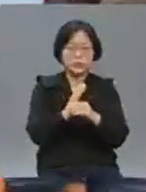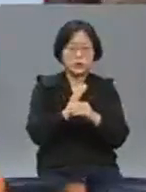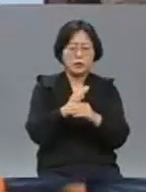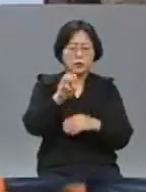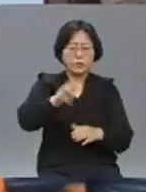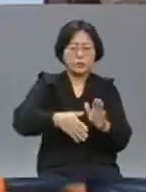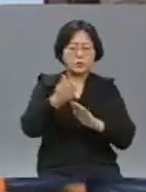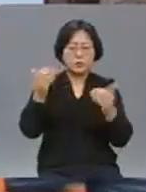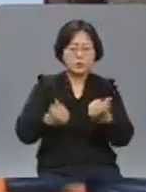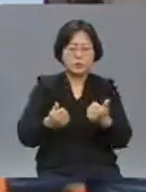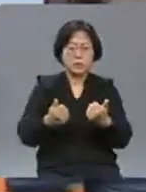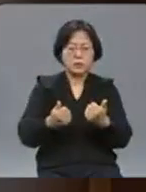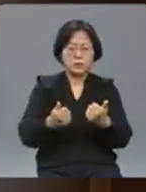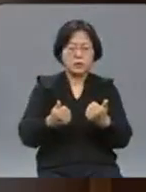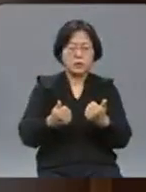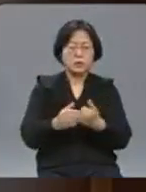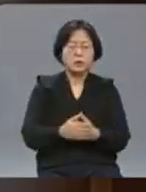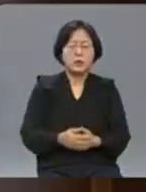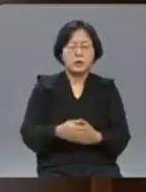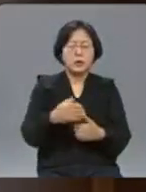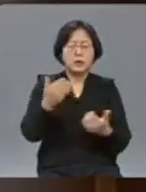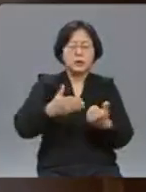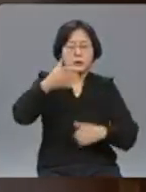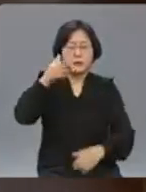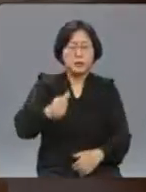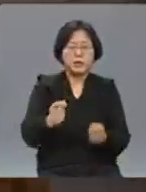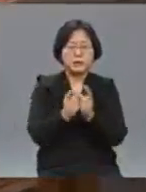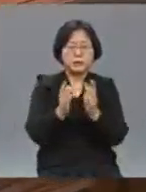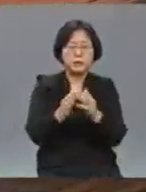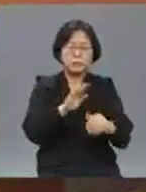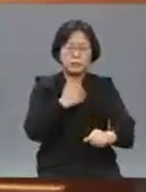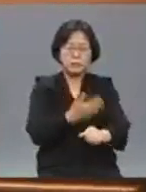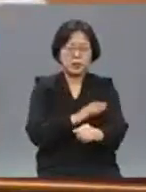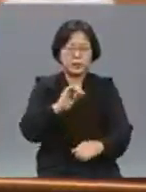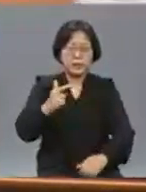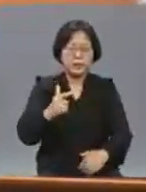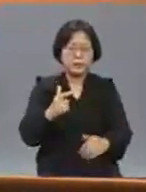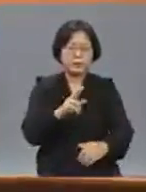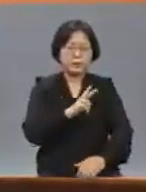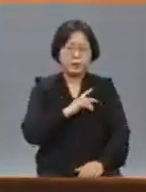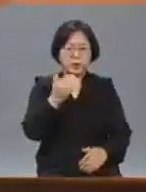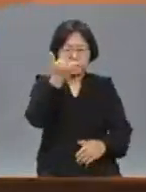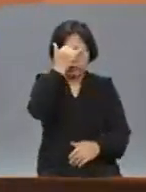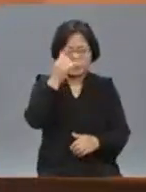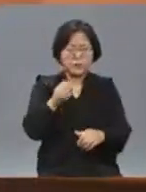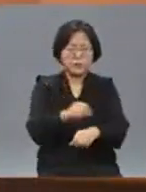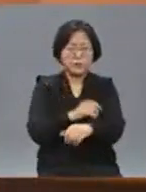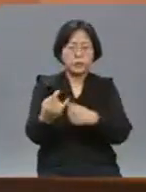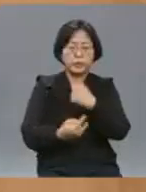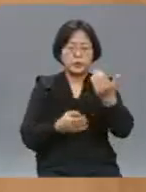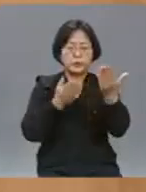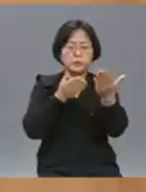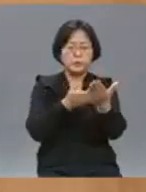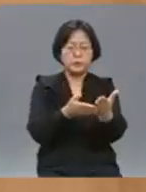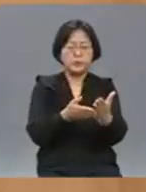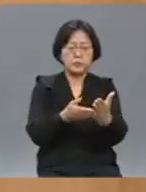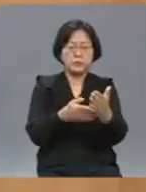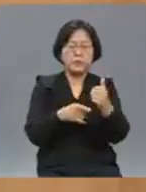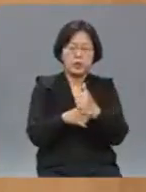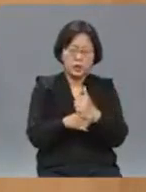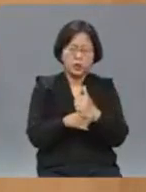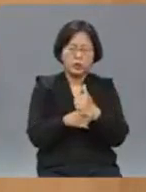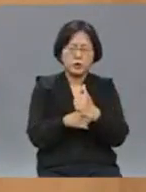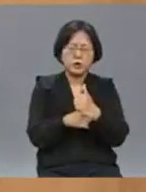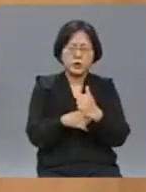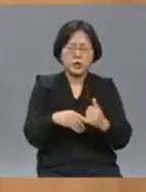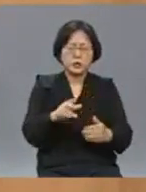한편 광주시의회는 본회의를 열고 의장 직권으로 임미란 의원을 윤리특별위원회에 회부했습니다. 사유는 의원의